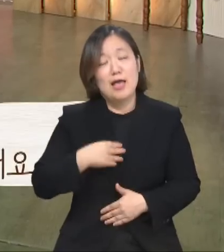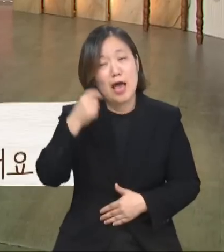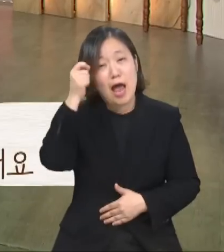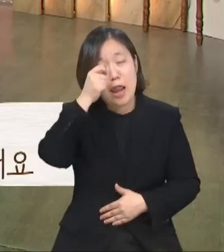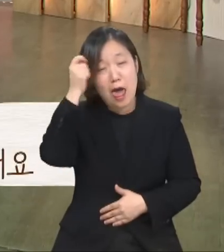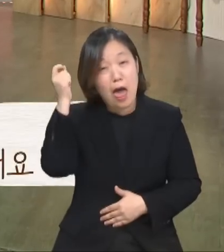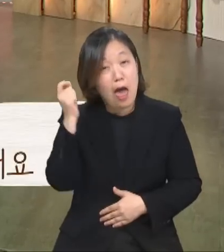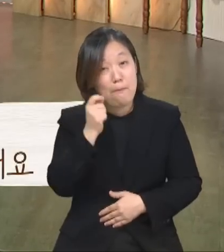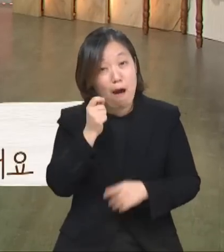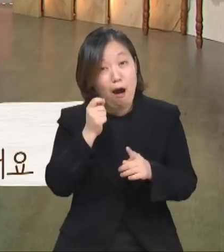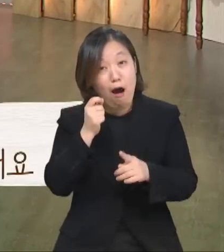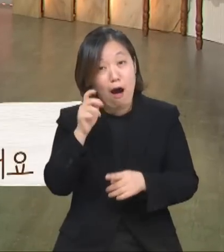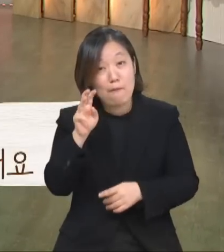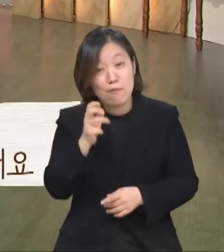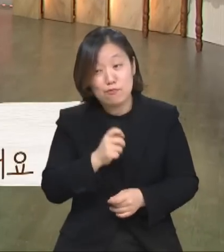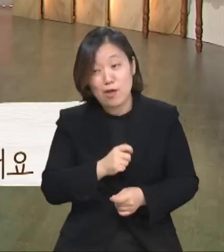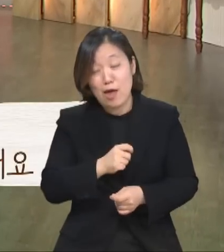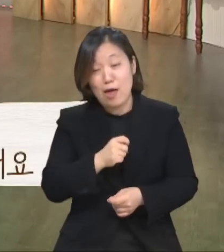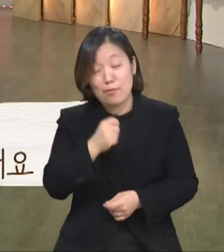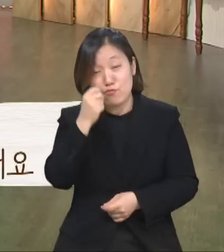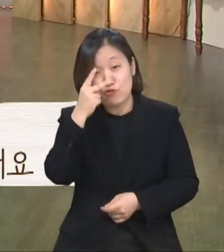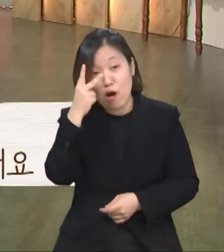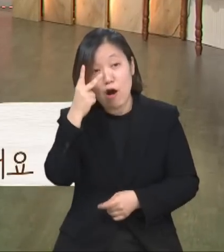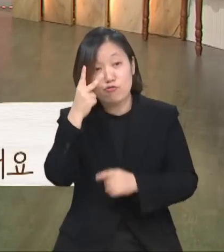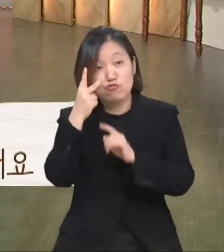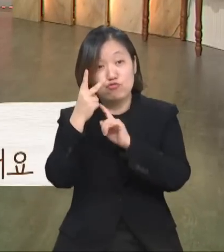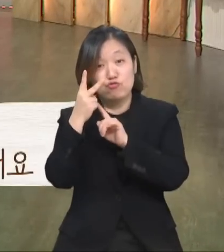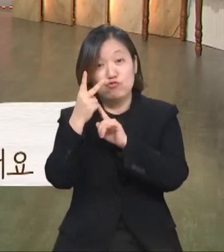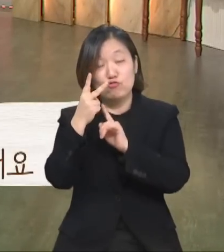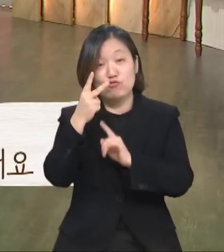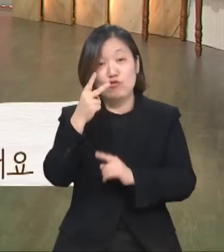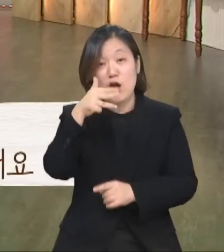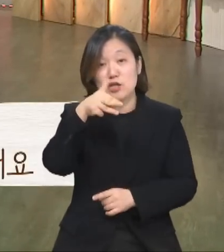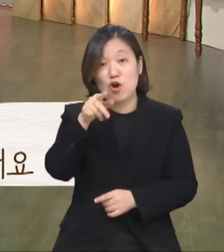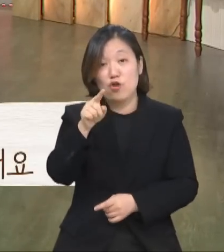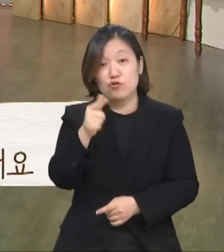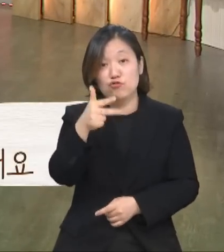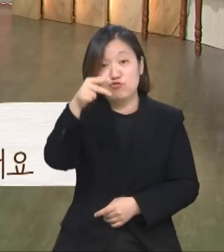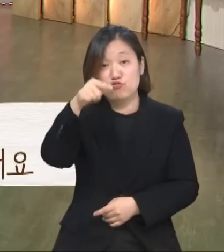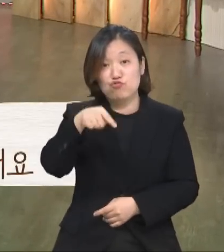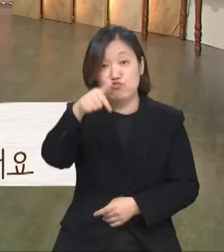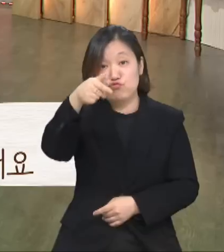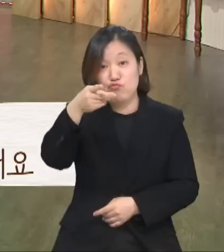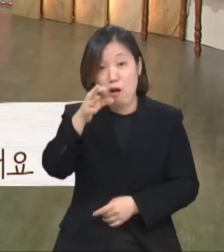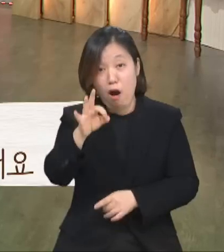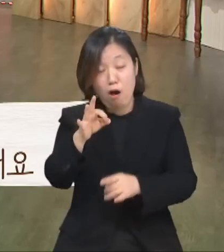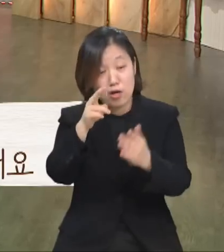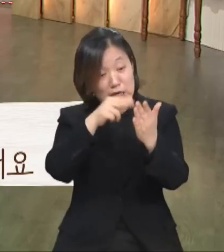새벽 30분에 일어나서 천수경을 읽으며